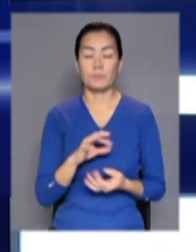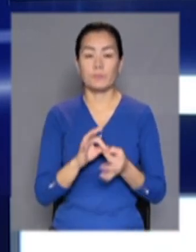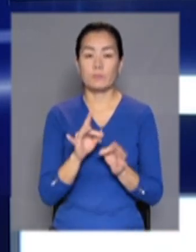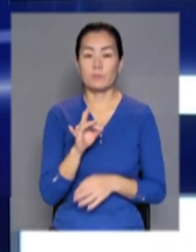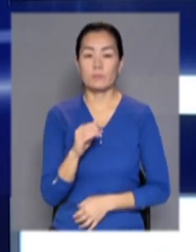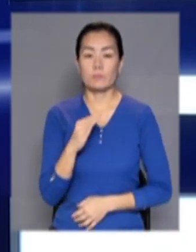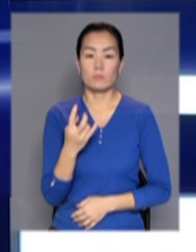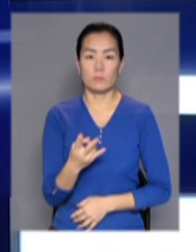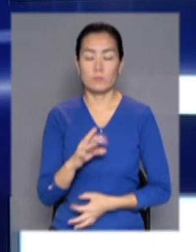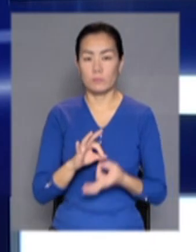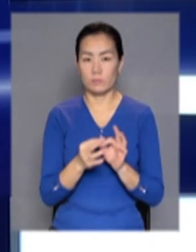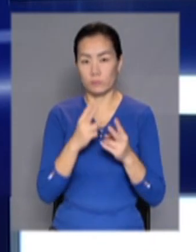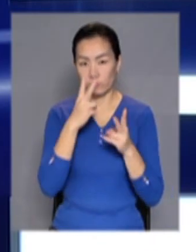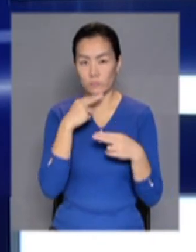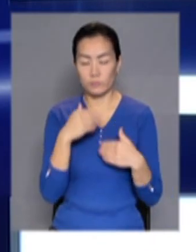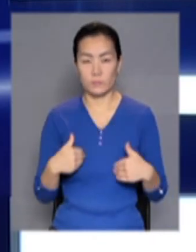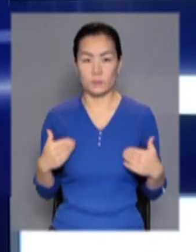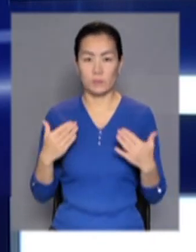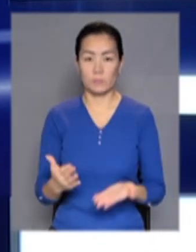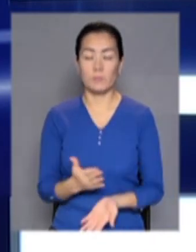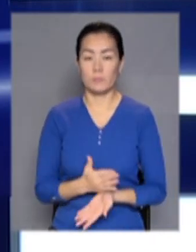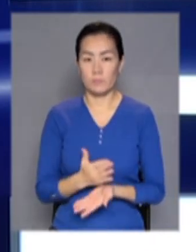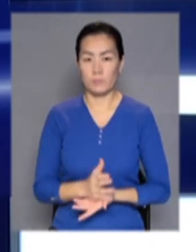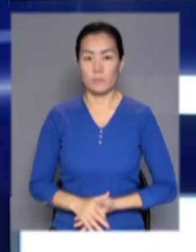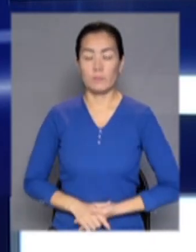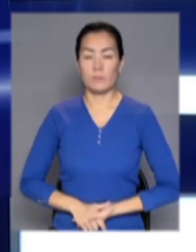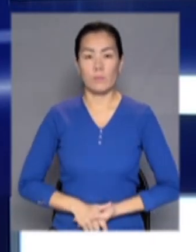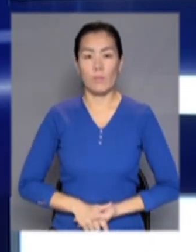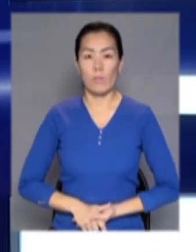әріптесім Раушан Нұрболатқызы арнайы барып құттықтап сұхбаттасып келді.